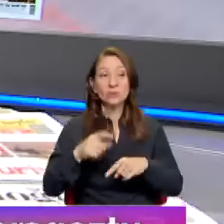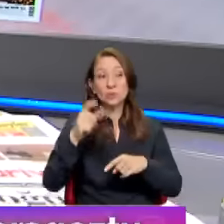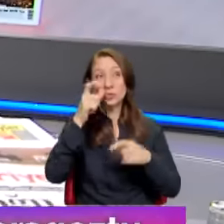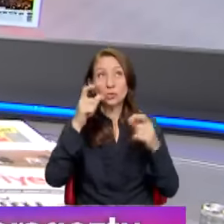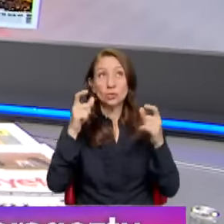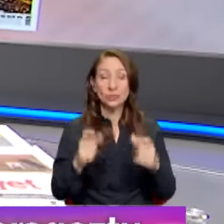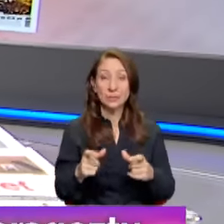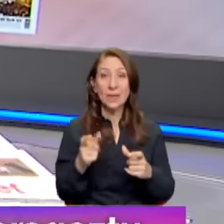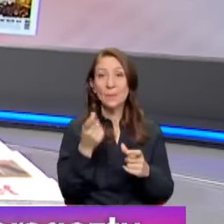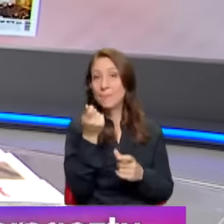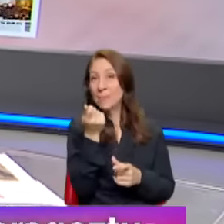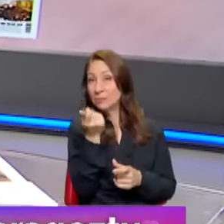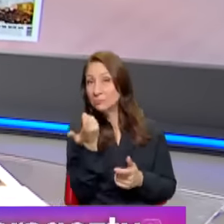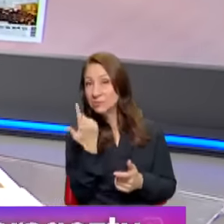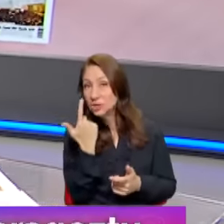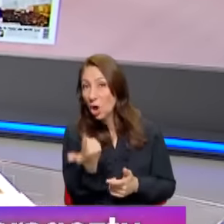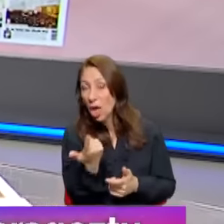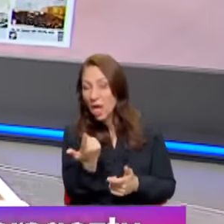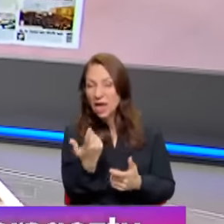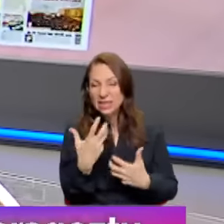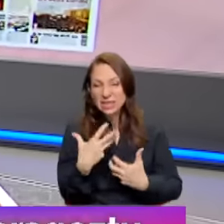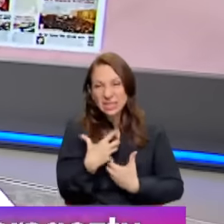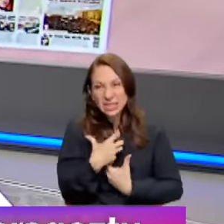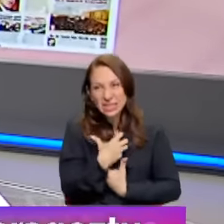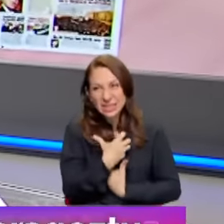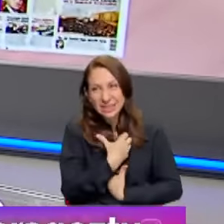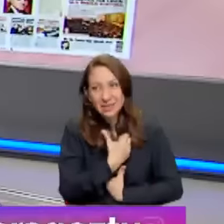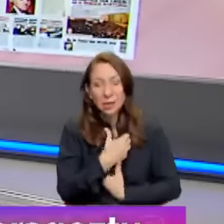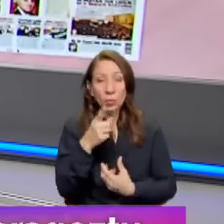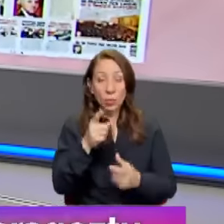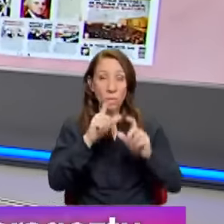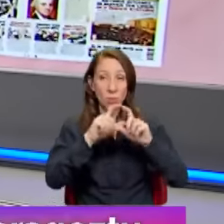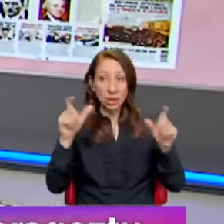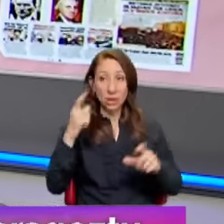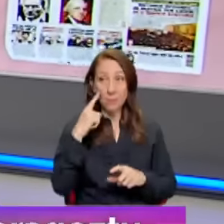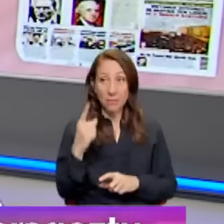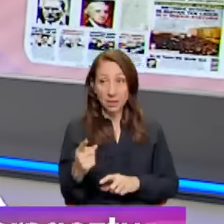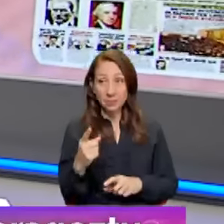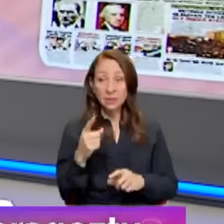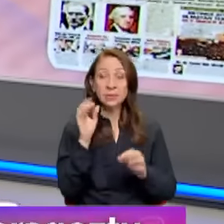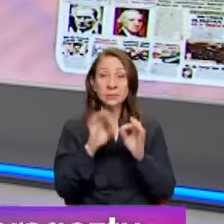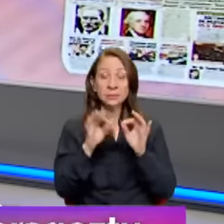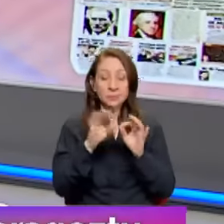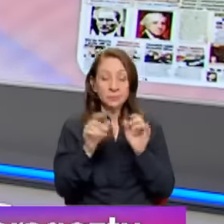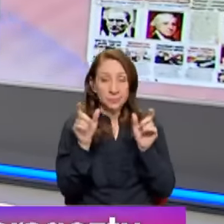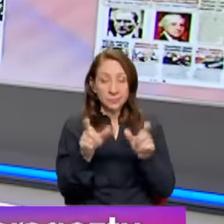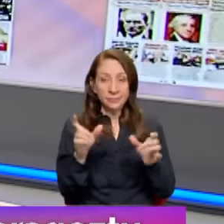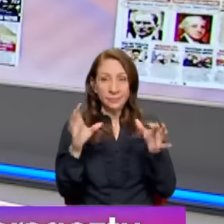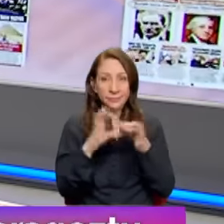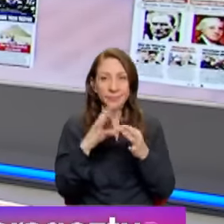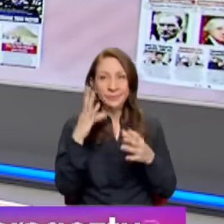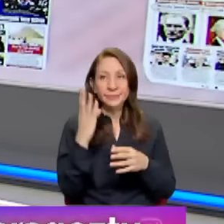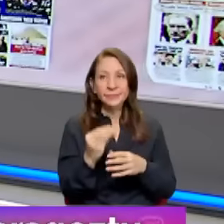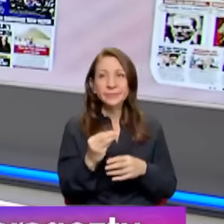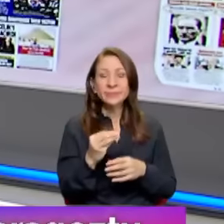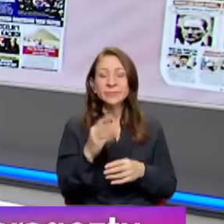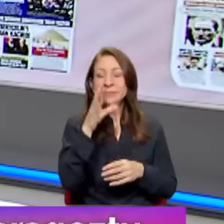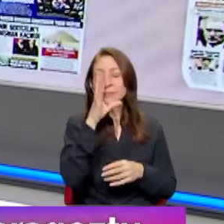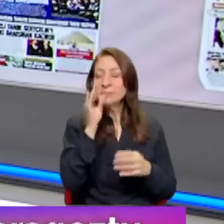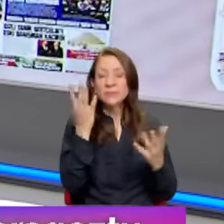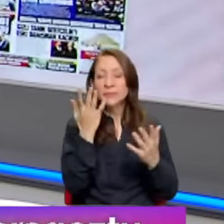Memleketimizde bütçemizi Sarsıntı ve bu manşete baktığımızda tasarruf tedbirleri ile ilgili olarak da